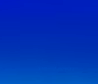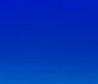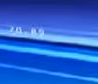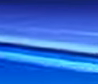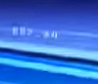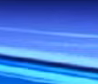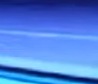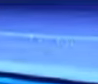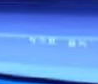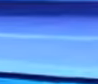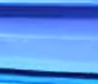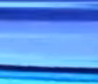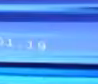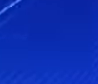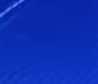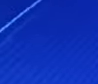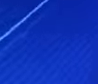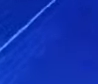nyawa